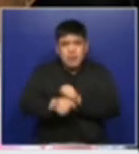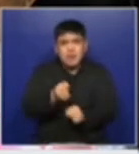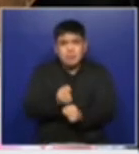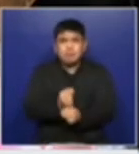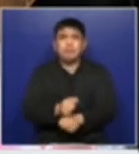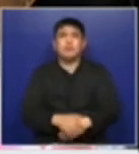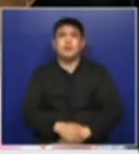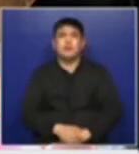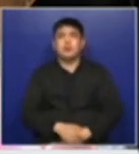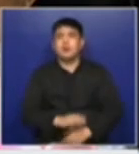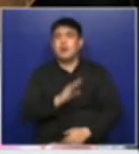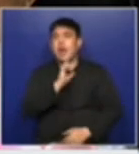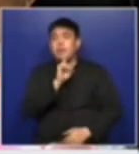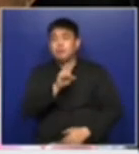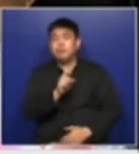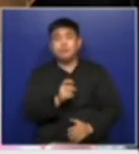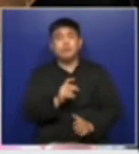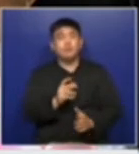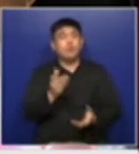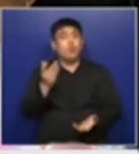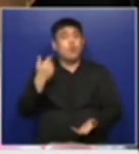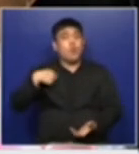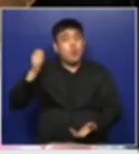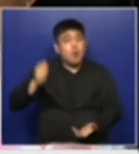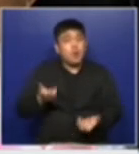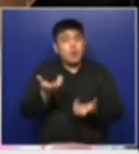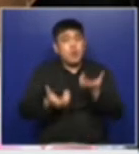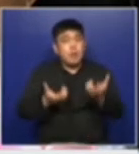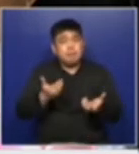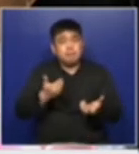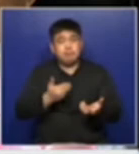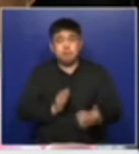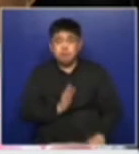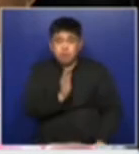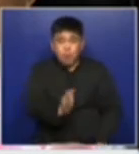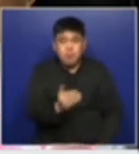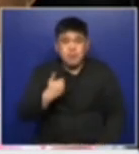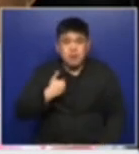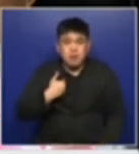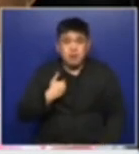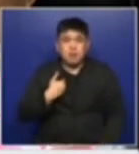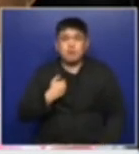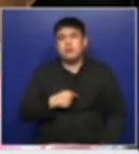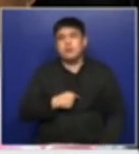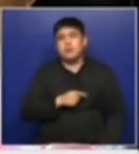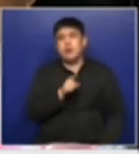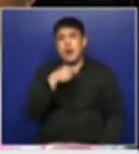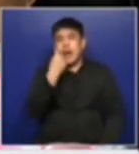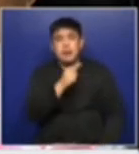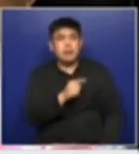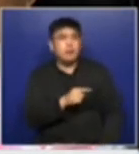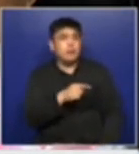นการยุติธรรมมันดีขึ้นอย่างไรอ่ะอะไรมันไม่ดีคณะกรรมการมีผู้บอกเหรอครับว่า